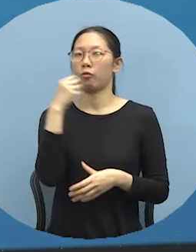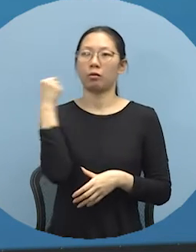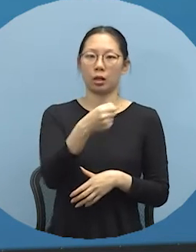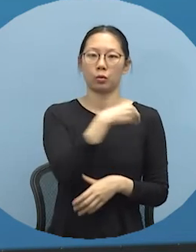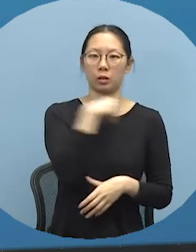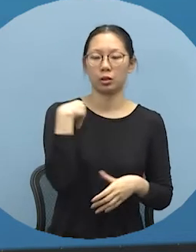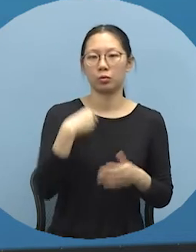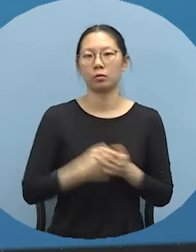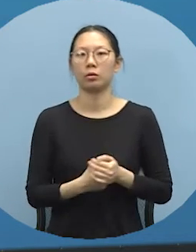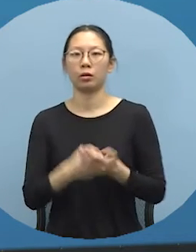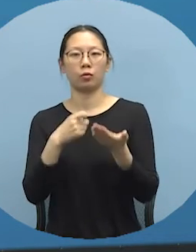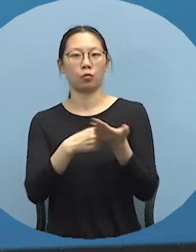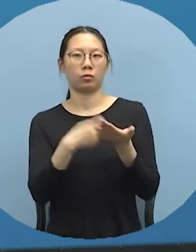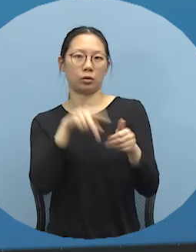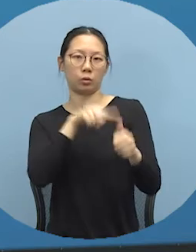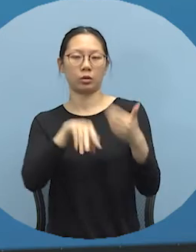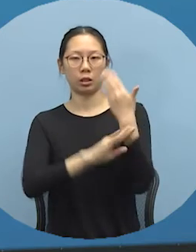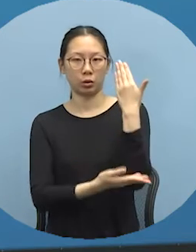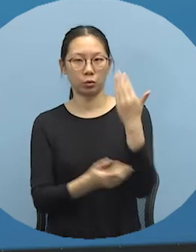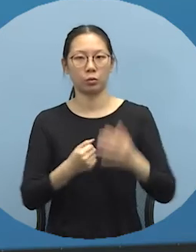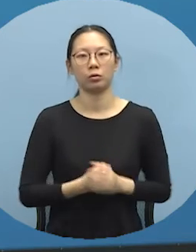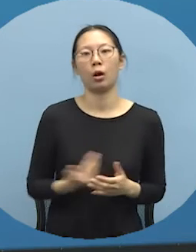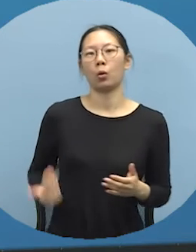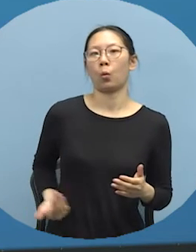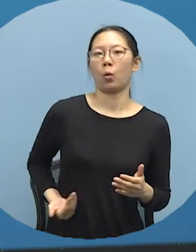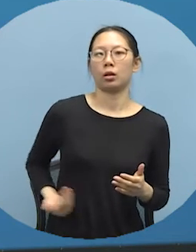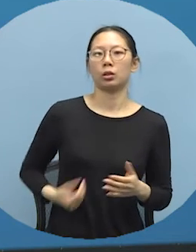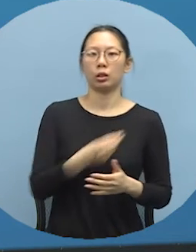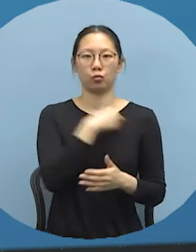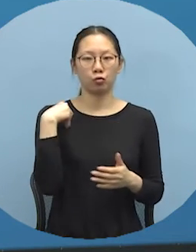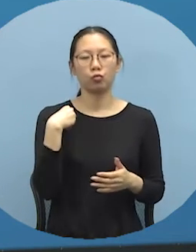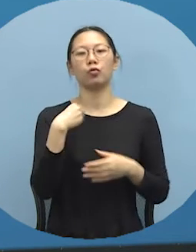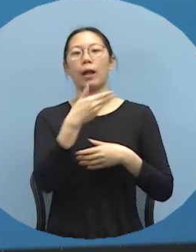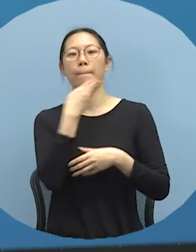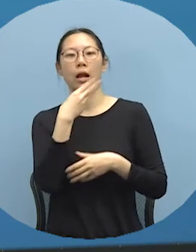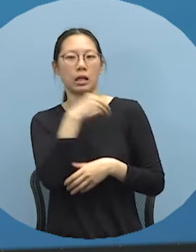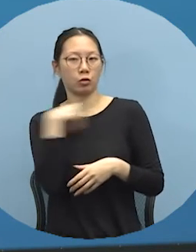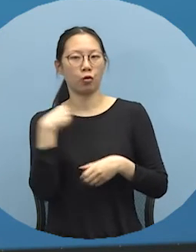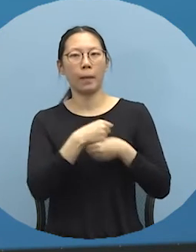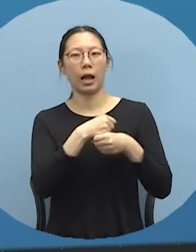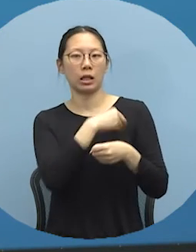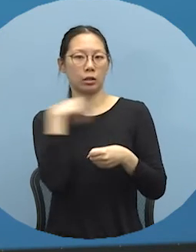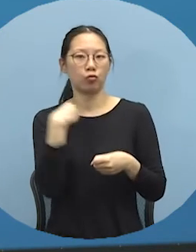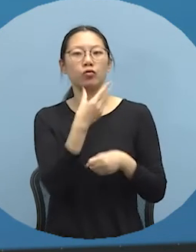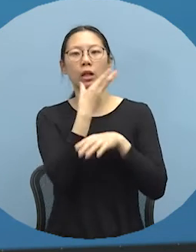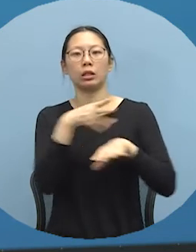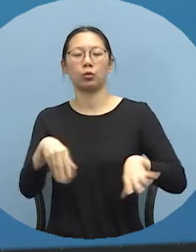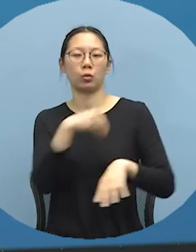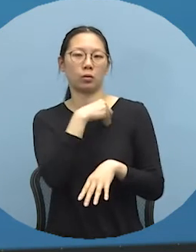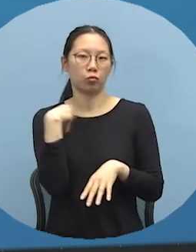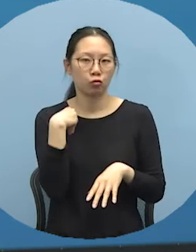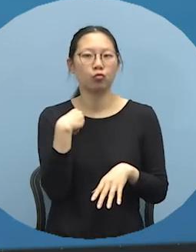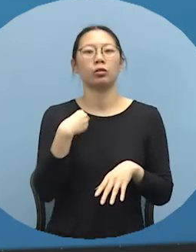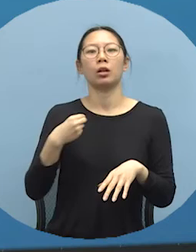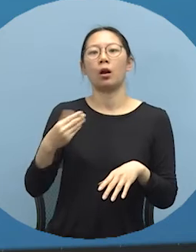尤德夫人喇嘉素醫院、律敦治醫院、東華東院、瑪麗醫院、瑪嘉烈醫院、兒童醫院、黃大